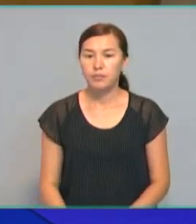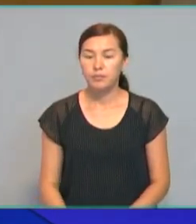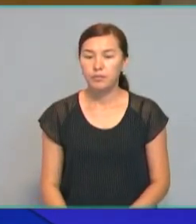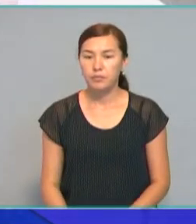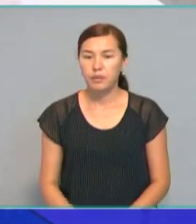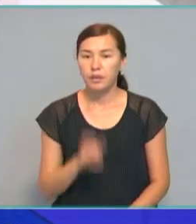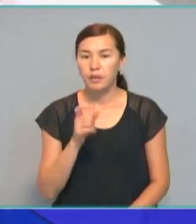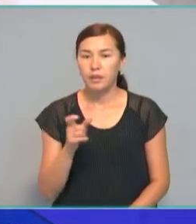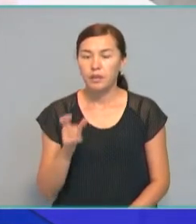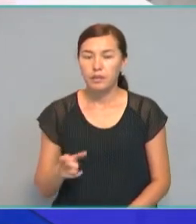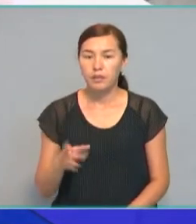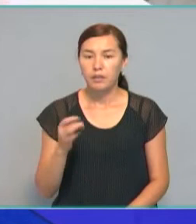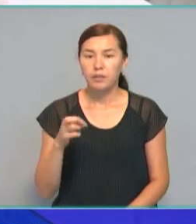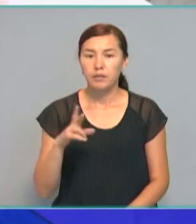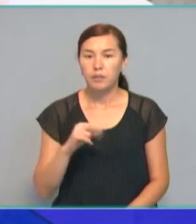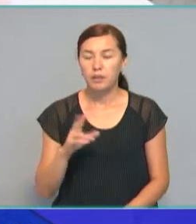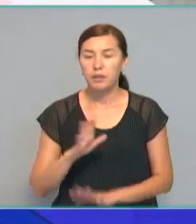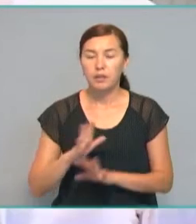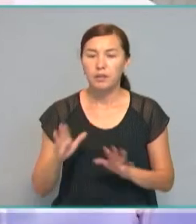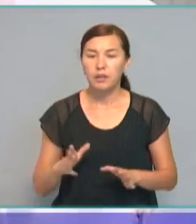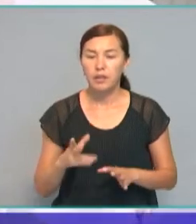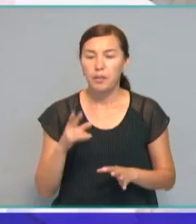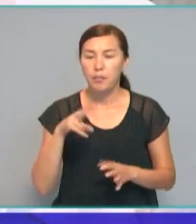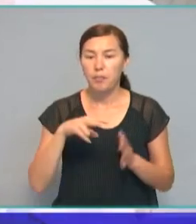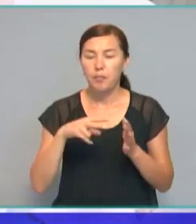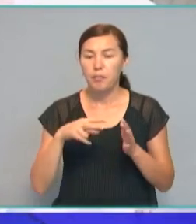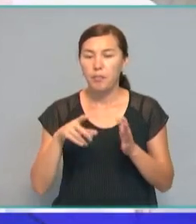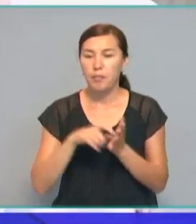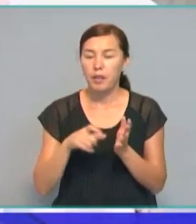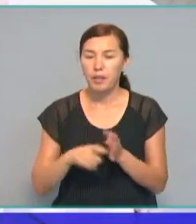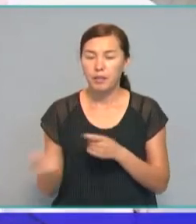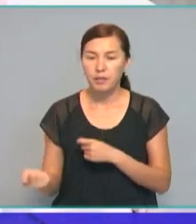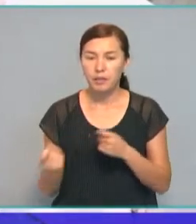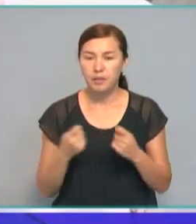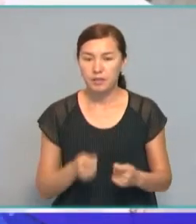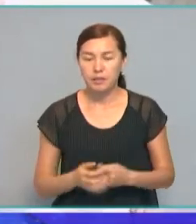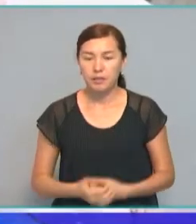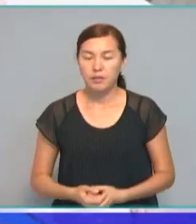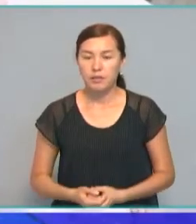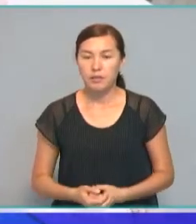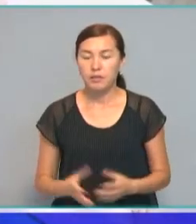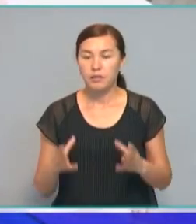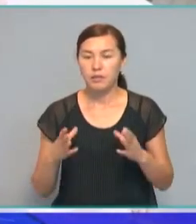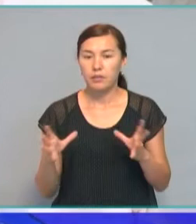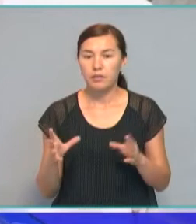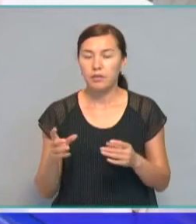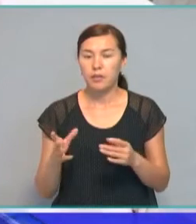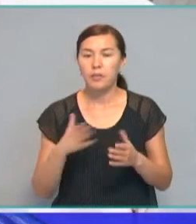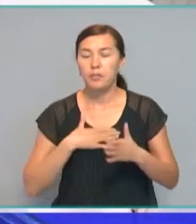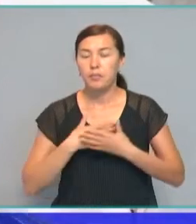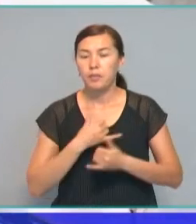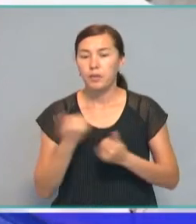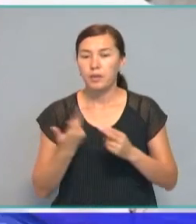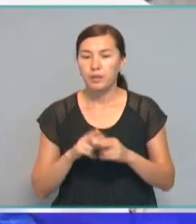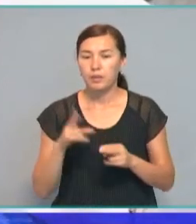қойып, науқасты реанимацияға жатқызу емес, палатада жатқан жерінде алып келеді осы кислородный концентраторды и қосып жаңағы бере береді. Ал